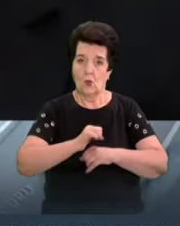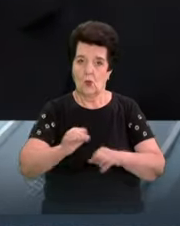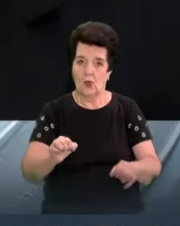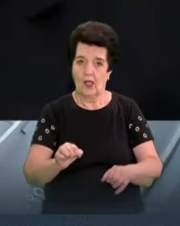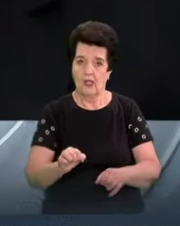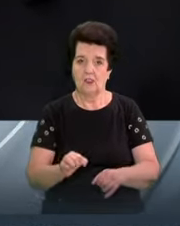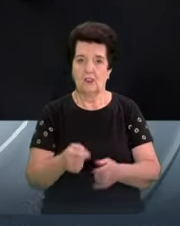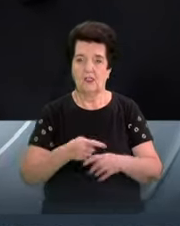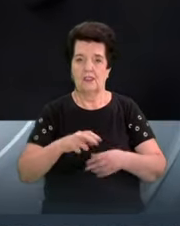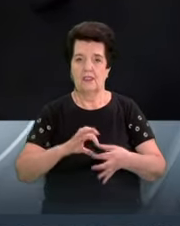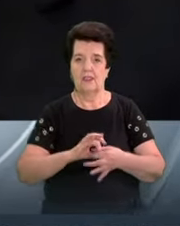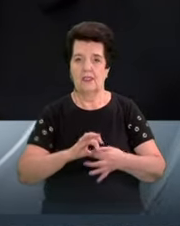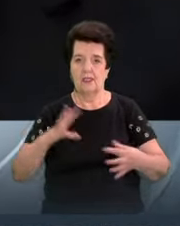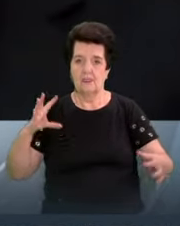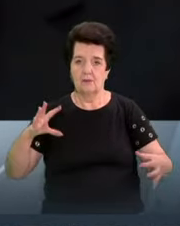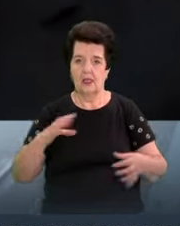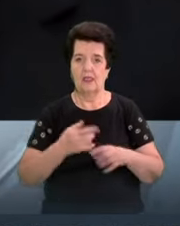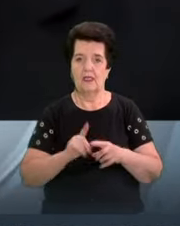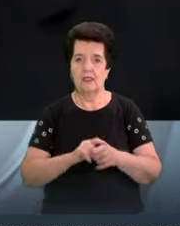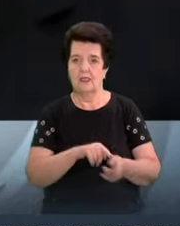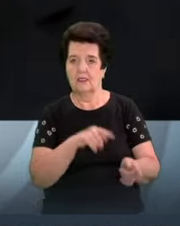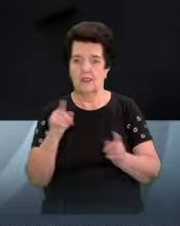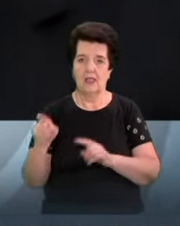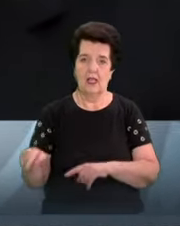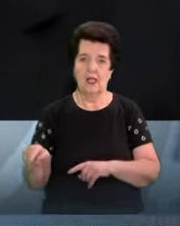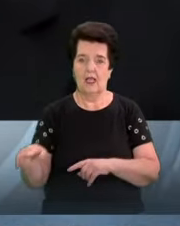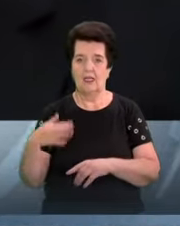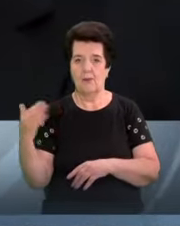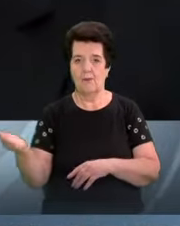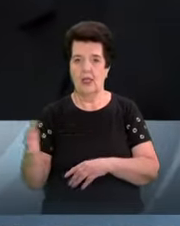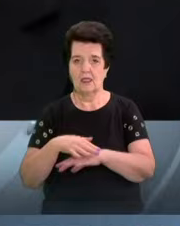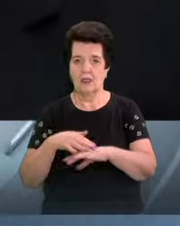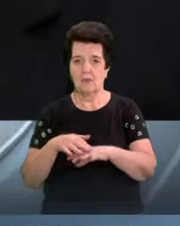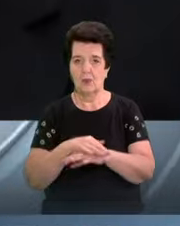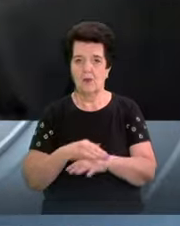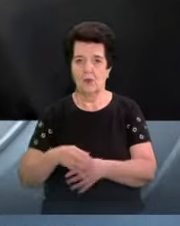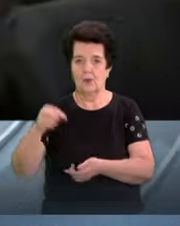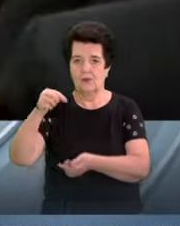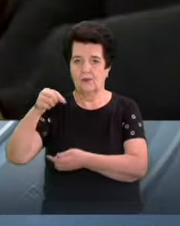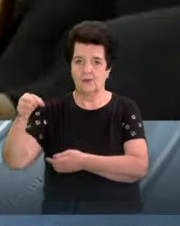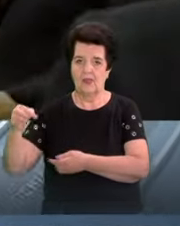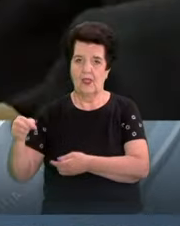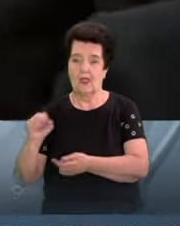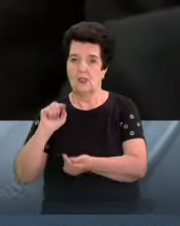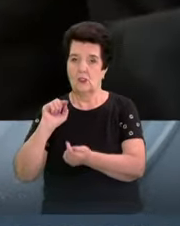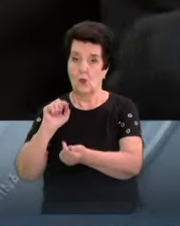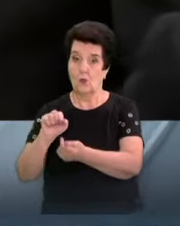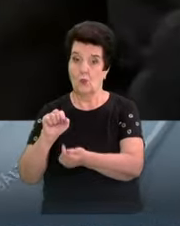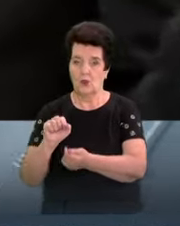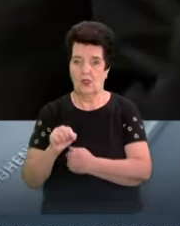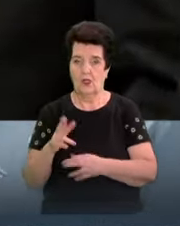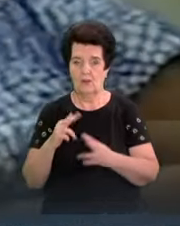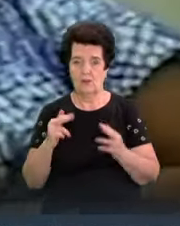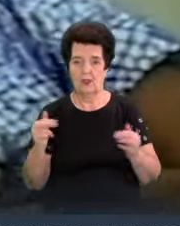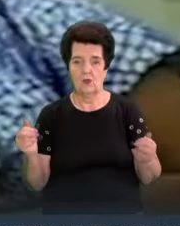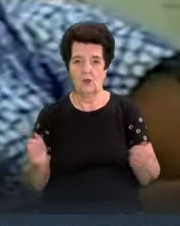se desprindă, să treacă de partea poporului și să se opună Kremlinului.